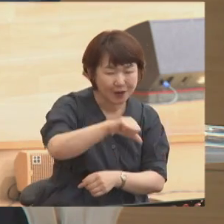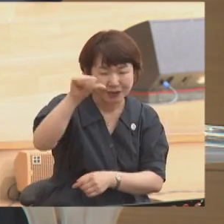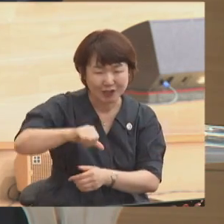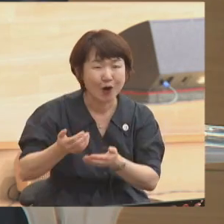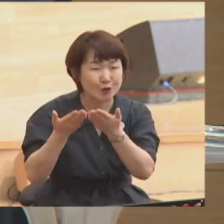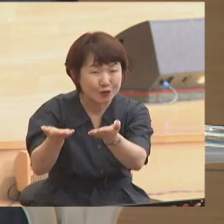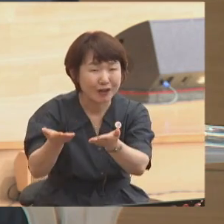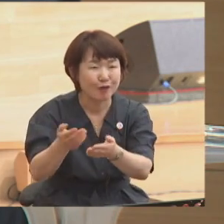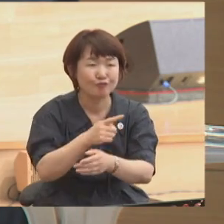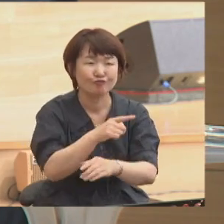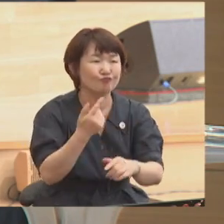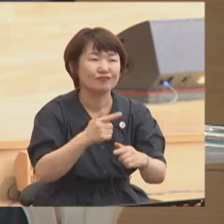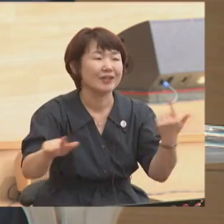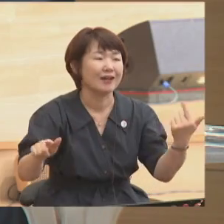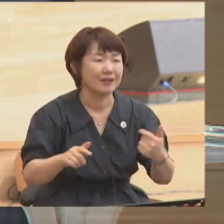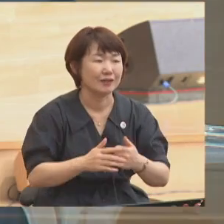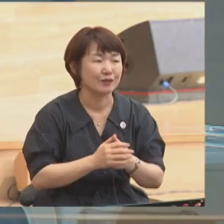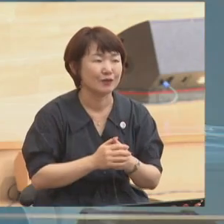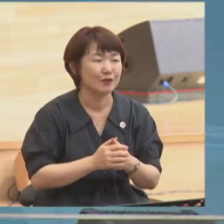달라요.